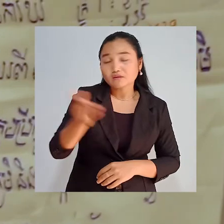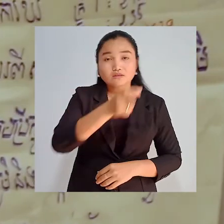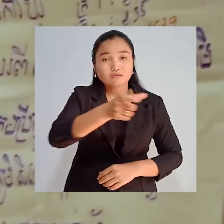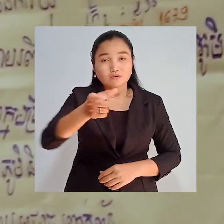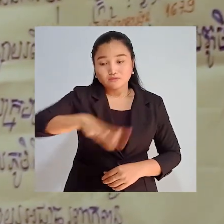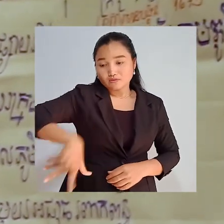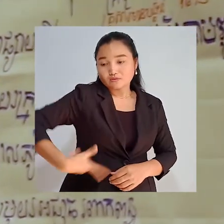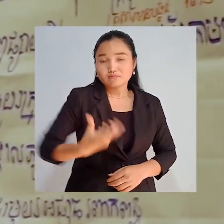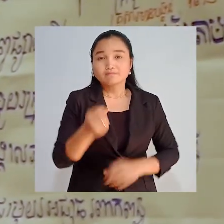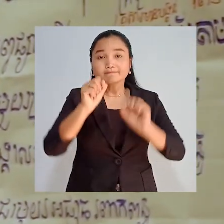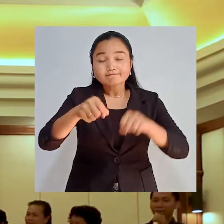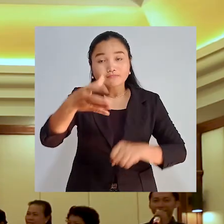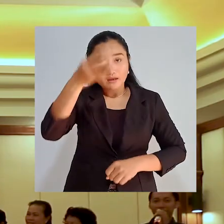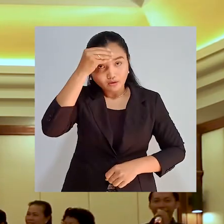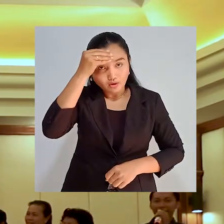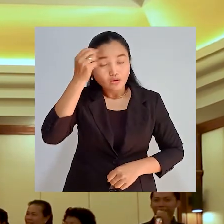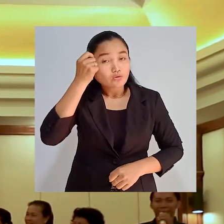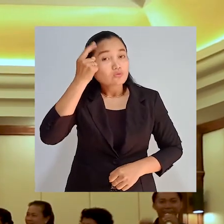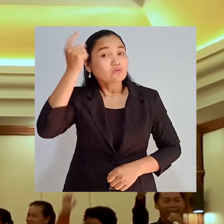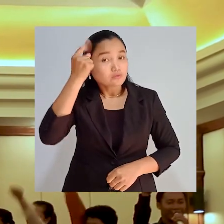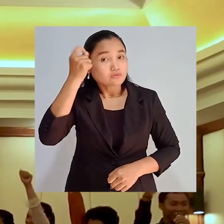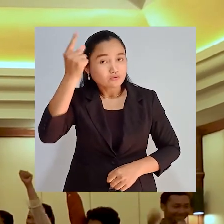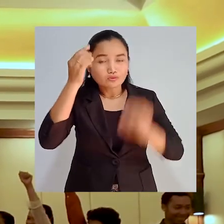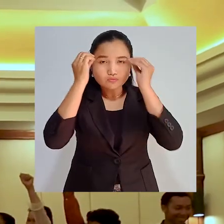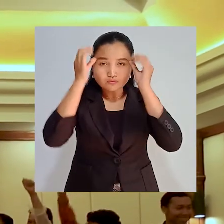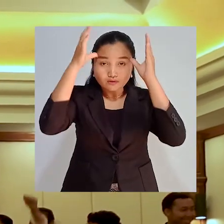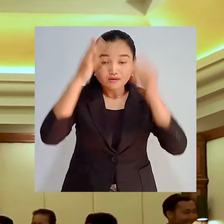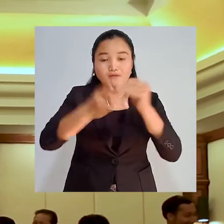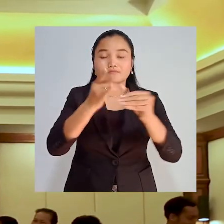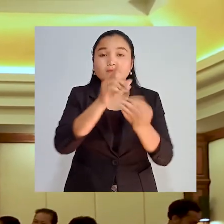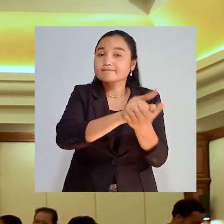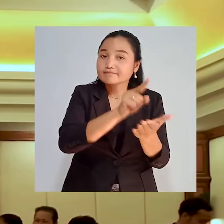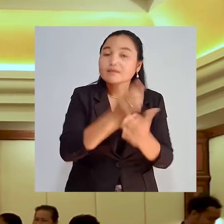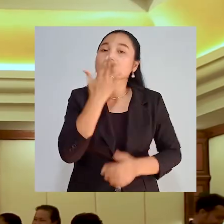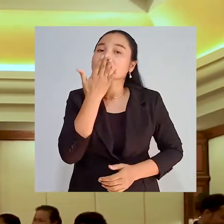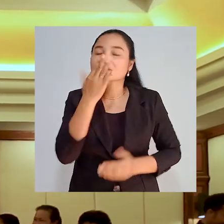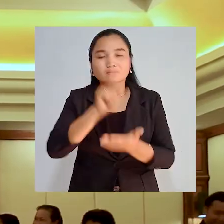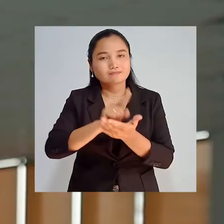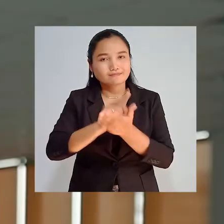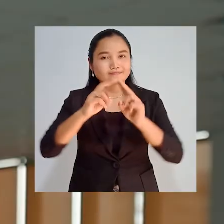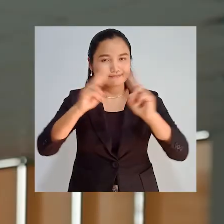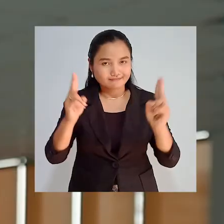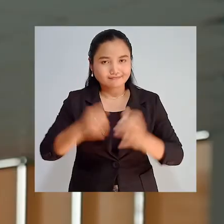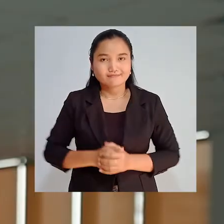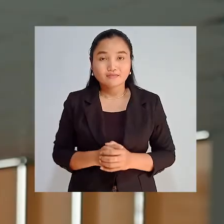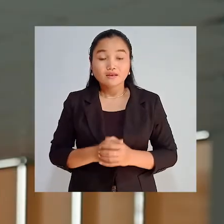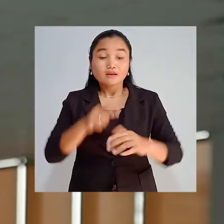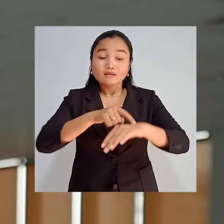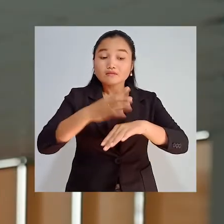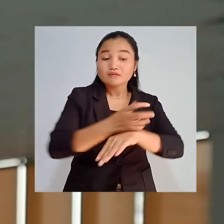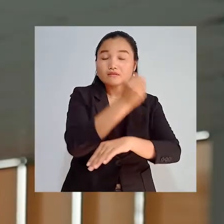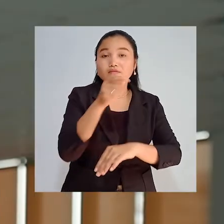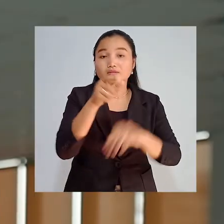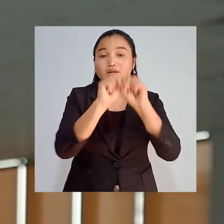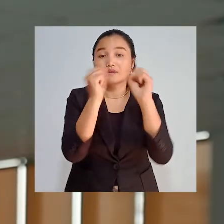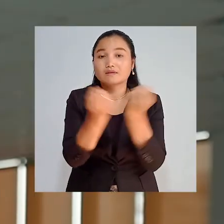ជនទាំងអស់អាចយល់ដឹងកាន់តែច្បាស់អំពីផ្នែកសំខាន់នៃទឹកស្អាតនិងអនាម័យផងដែរ នៅក្នុងឱកាសនេះអង្គការ